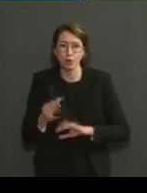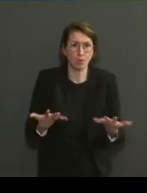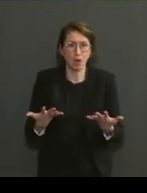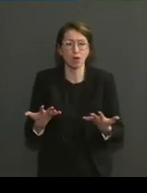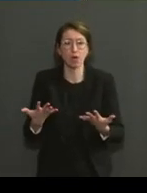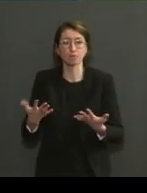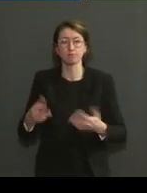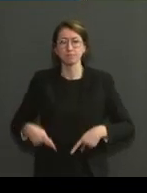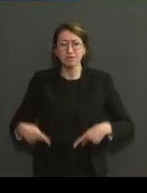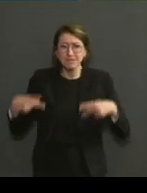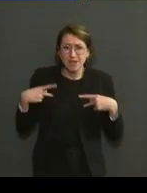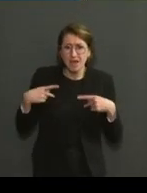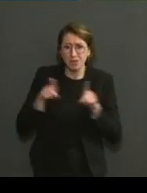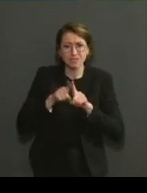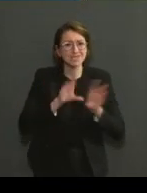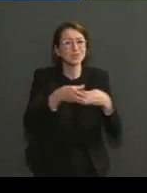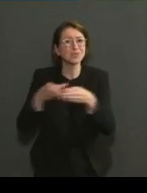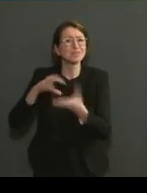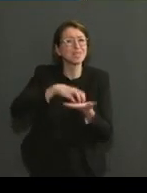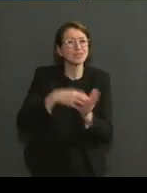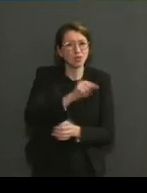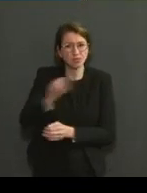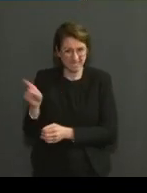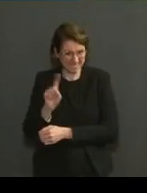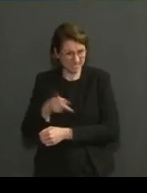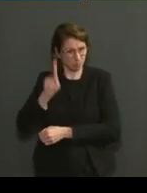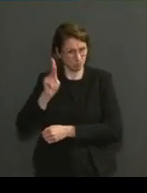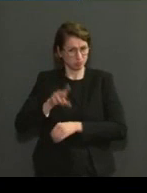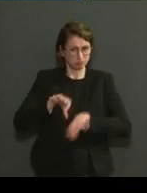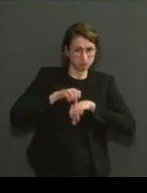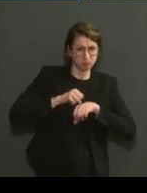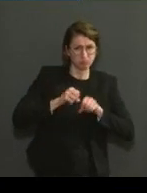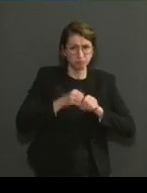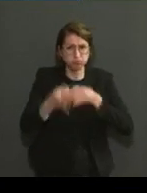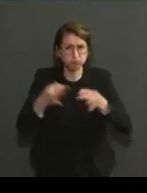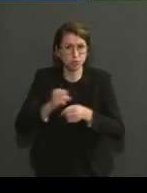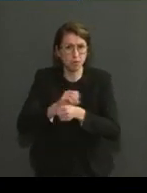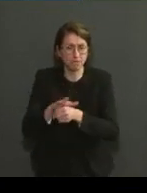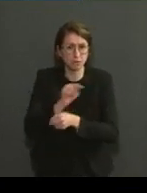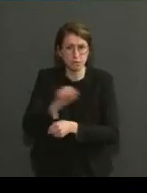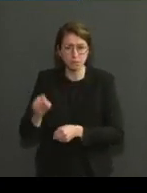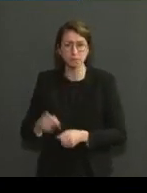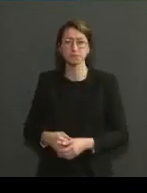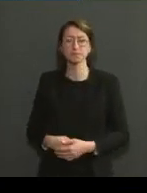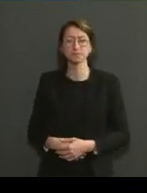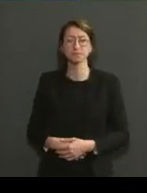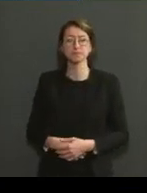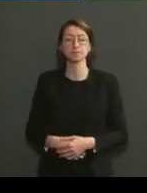maximum. Alors pour donner une réponse sur base des données dont nous disposons clairement actuellement et pas sur